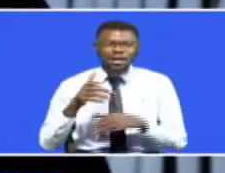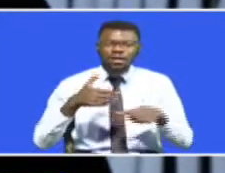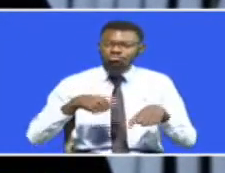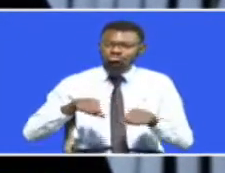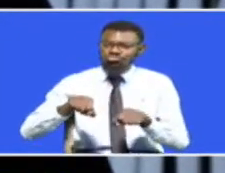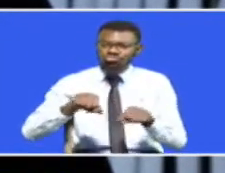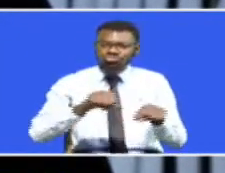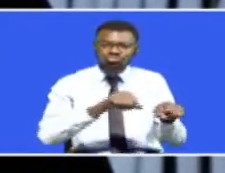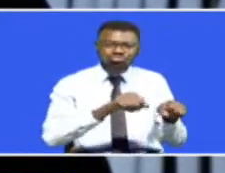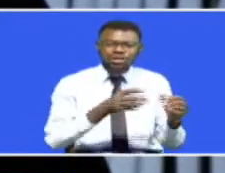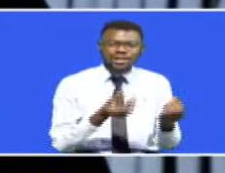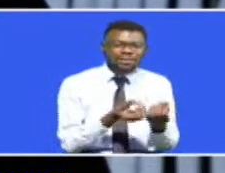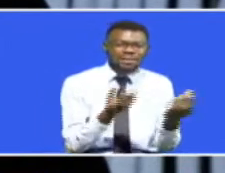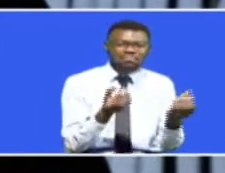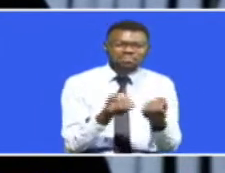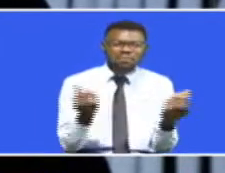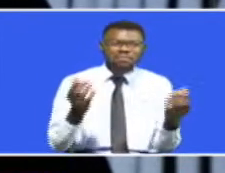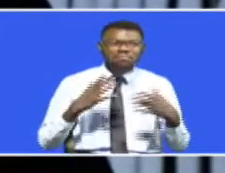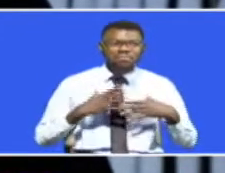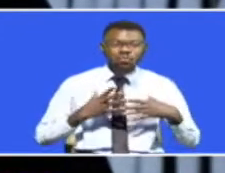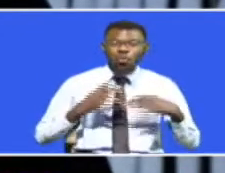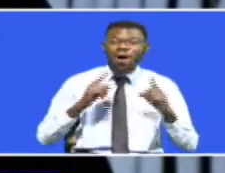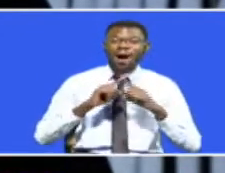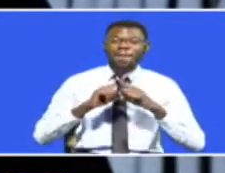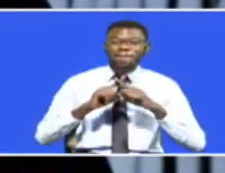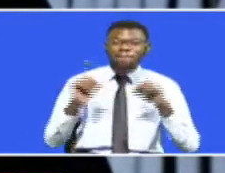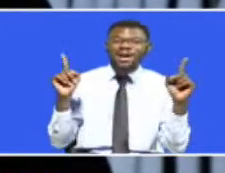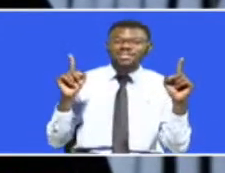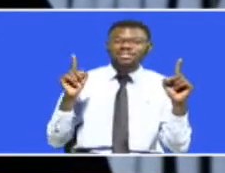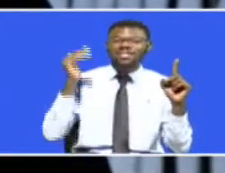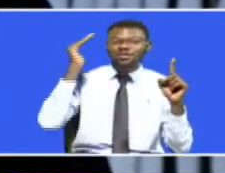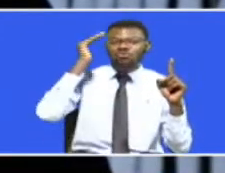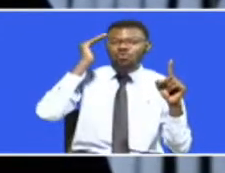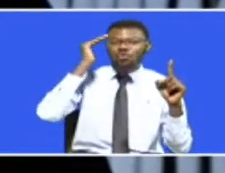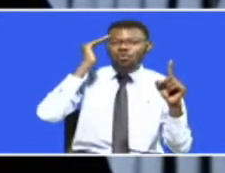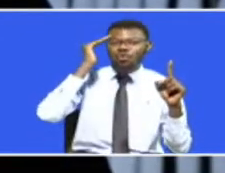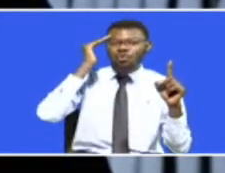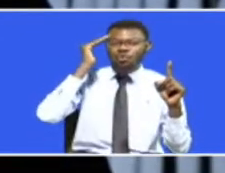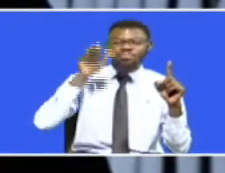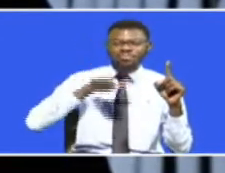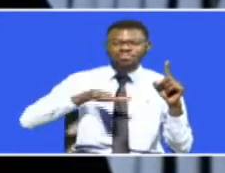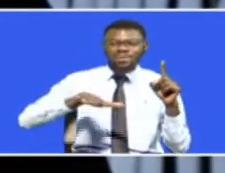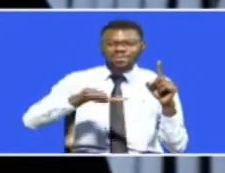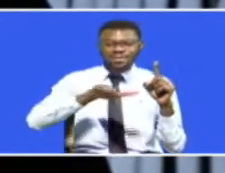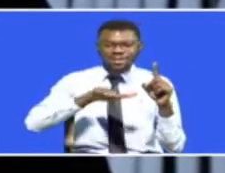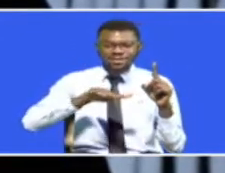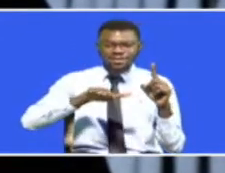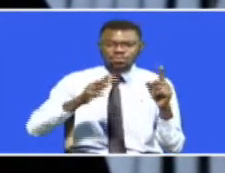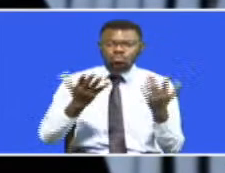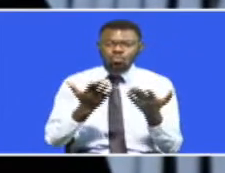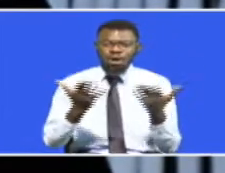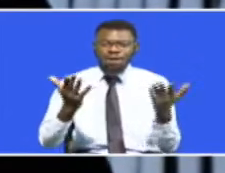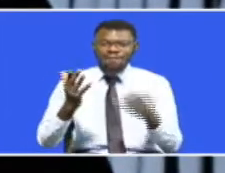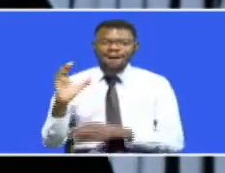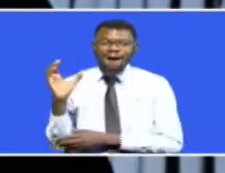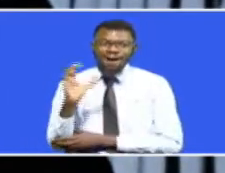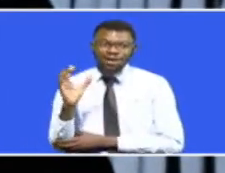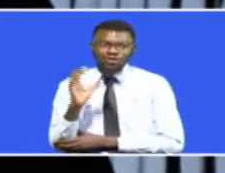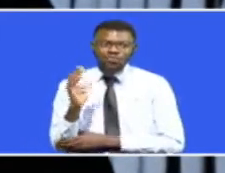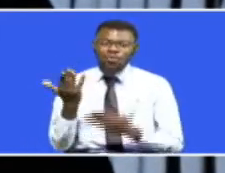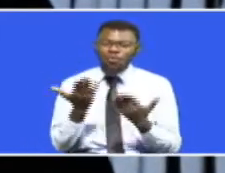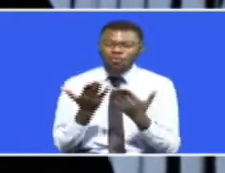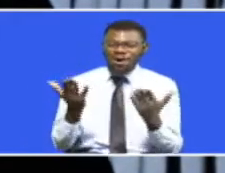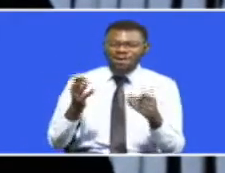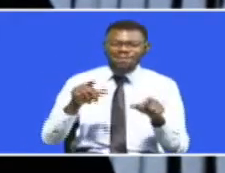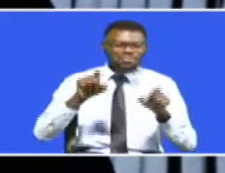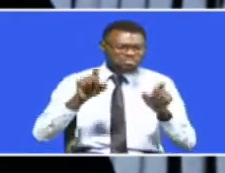zinapelekwa. Lakini hizo karao wanajua, so wanajua kuna yao hapo. Ikishapakiwa, kuna kila mtu anakuwa na wateja wake. Kuna wale wako